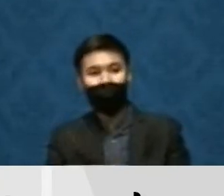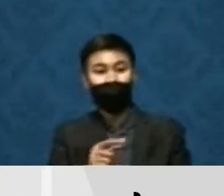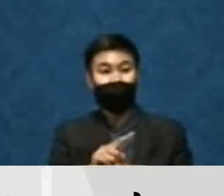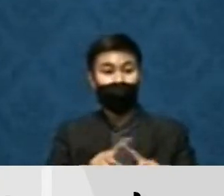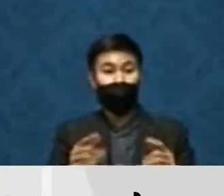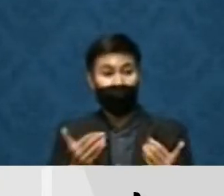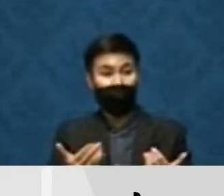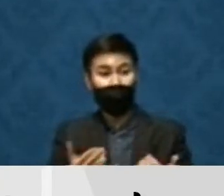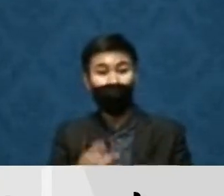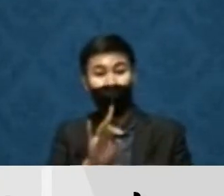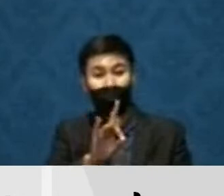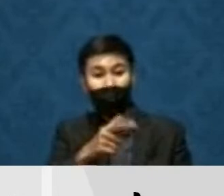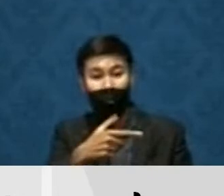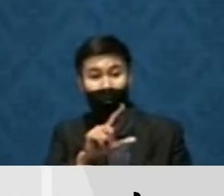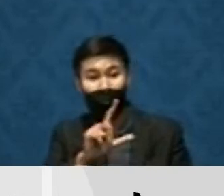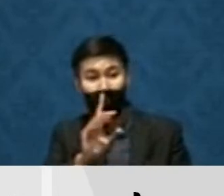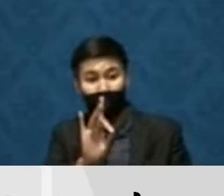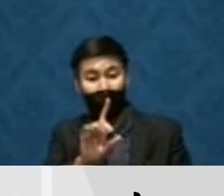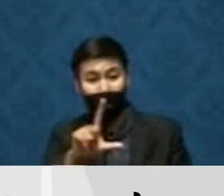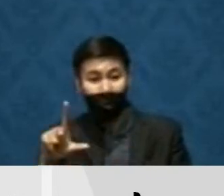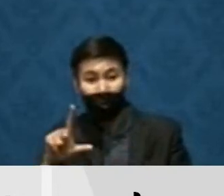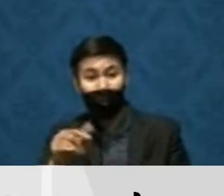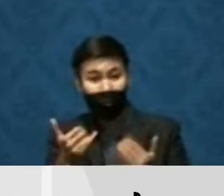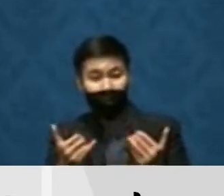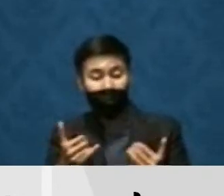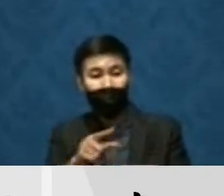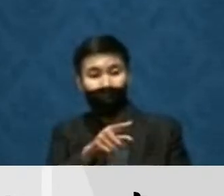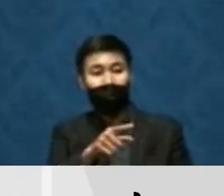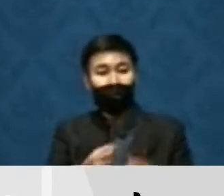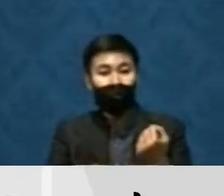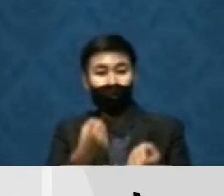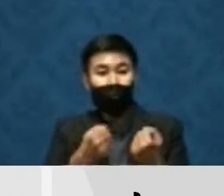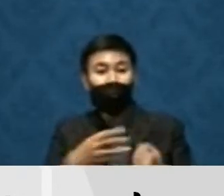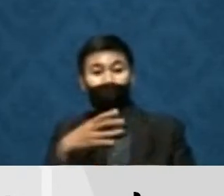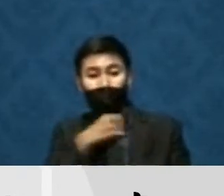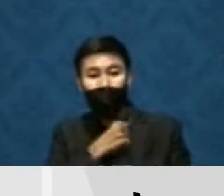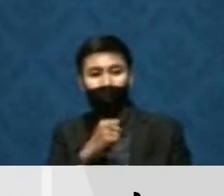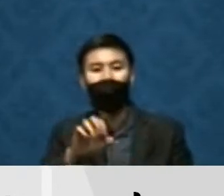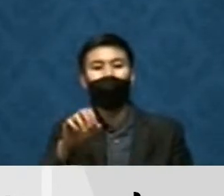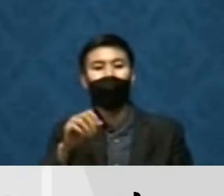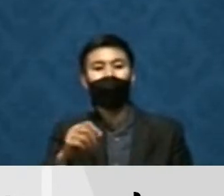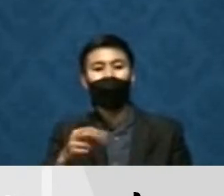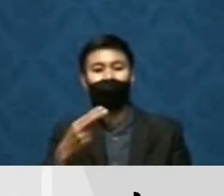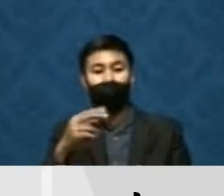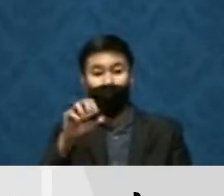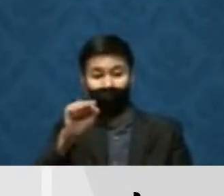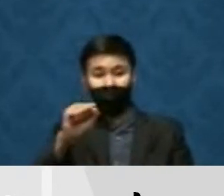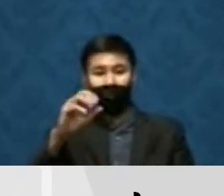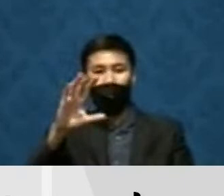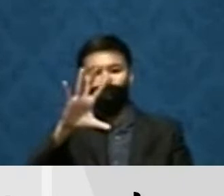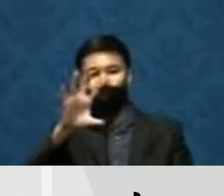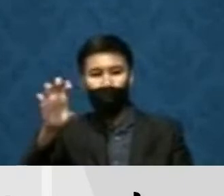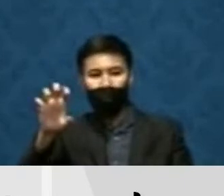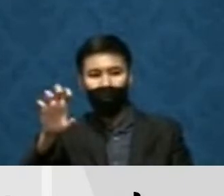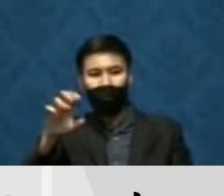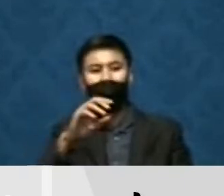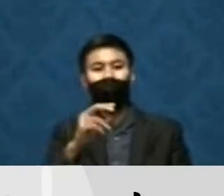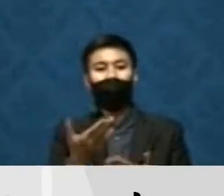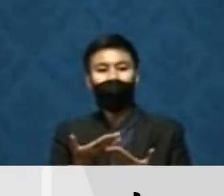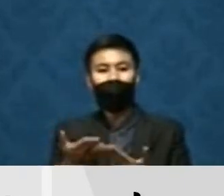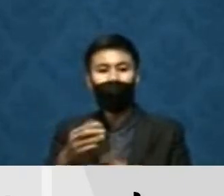บาทจะเอาไปง่ายนี่คือคันเก่าครับในรูปคันที่ใช้อยู่ปัจจุบัน S500ครับซื้อมา 606ซื้อเราปี